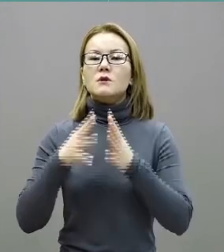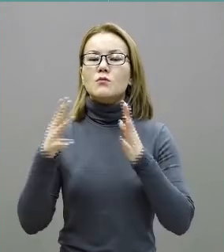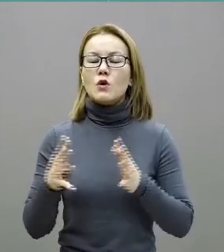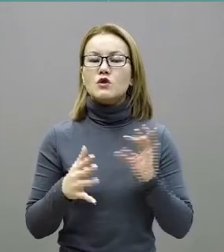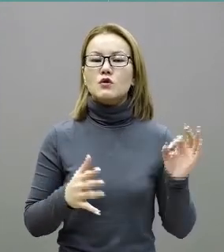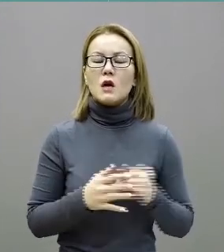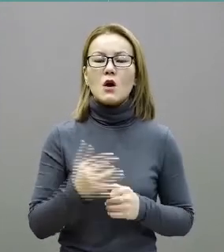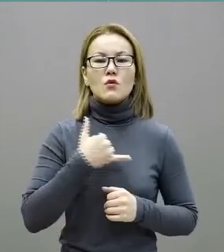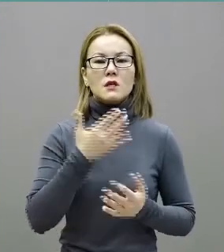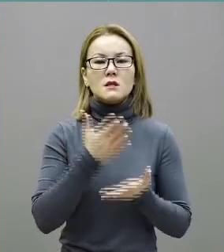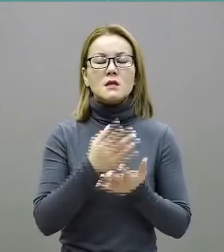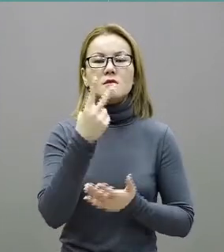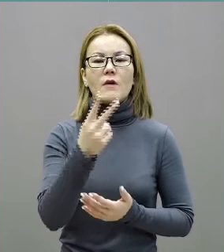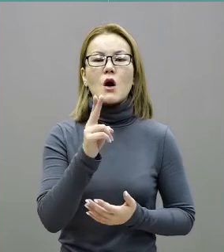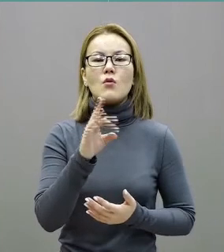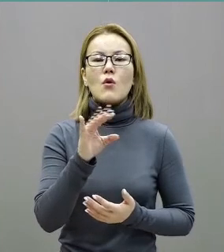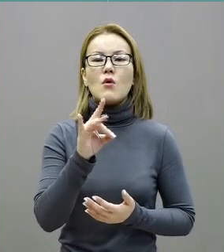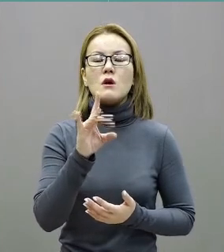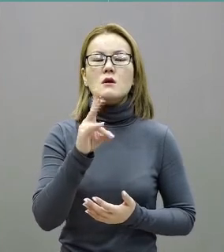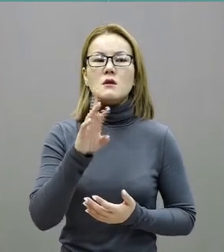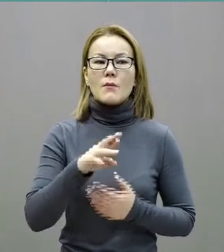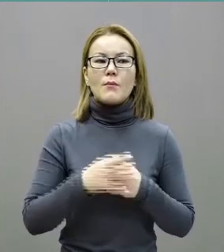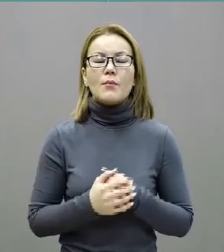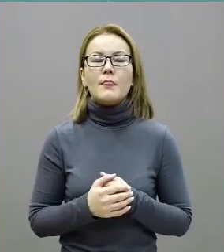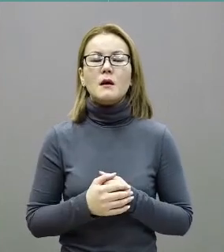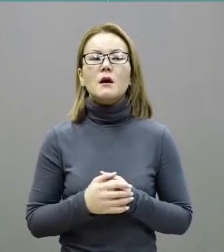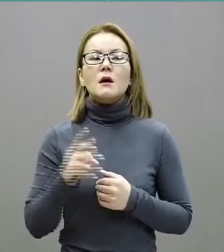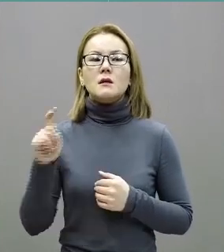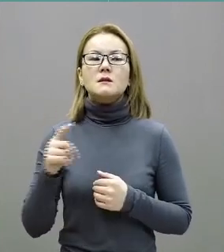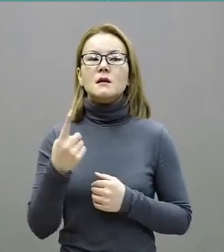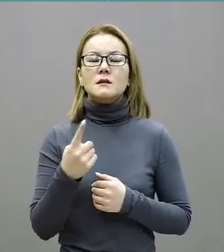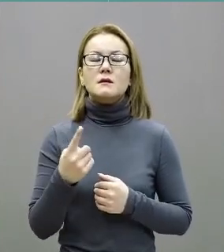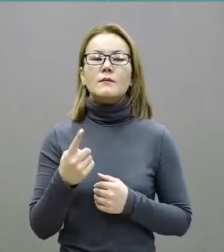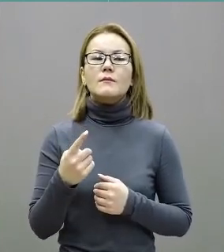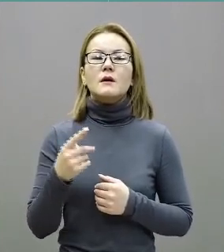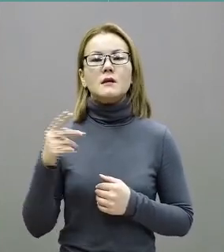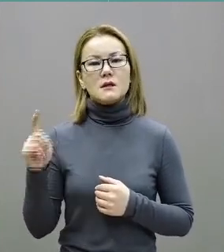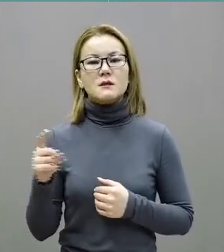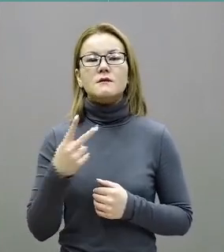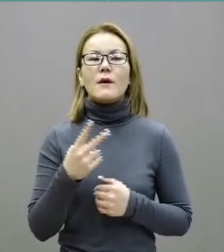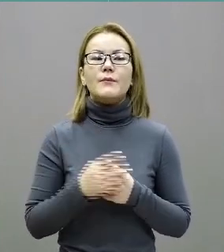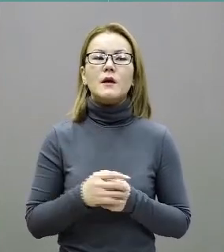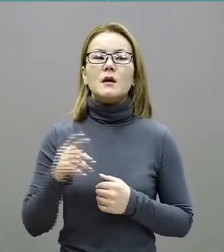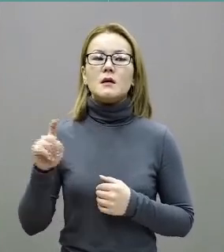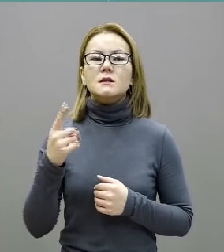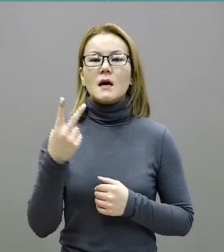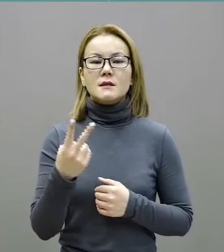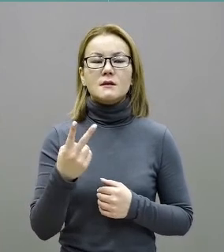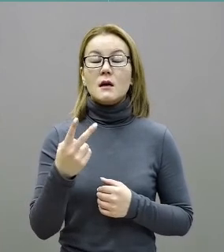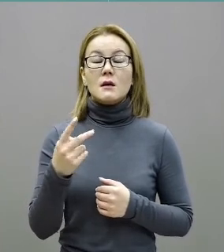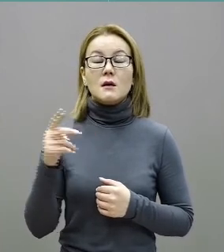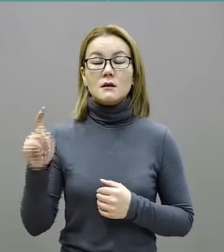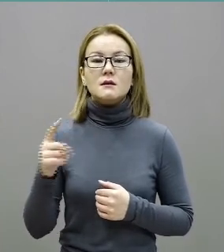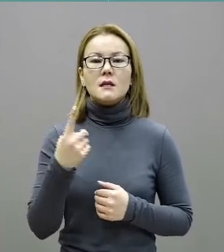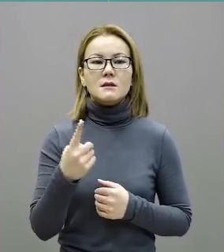нуля у нас два корня x 1 x 2 x 1 у нас равно